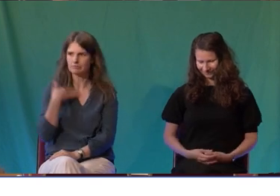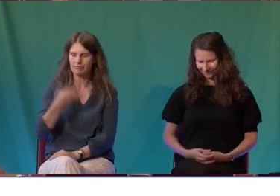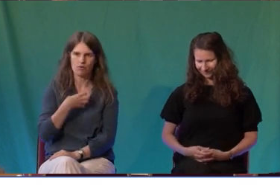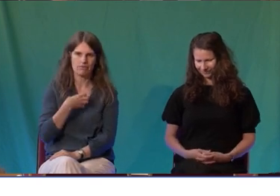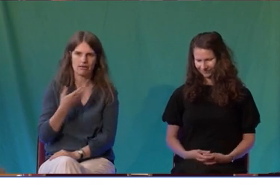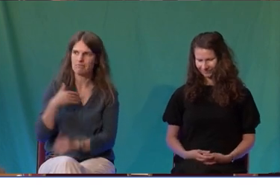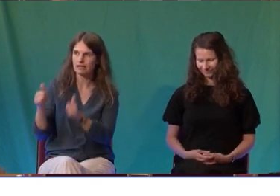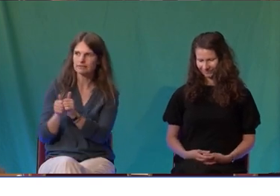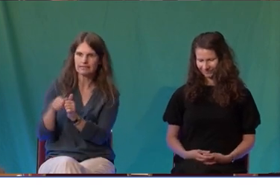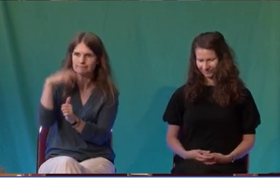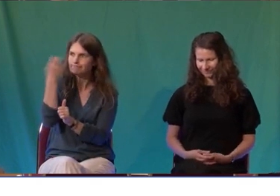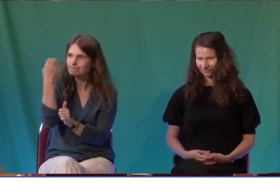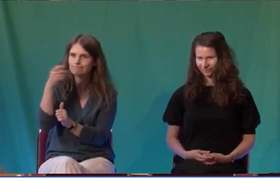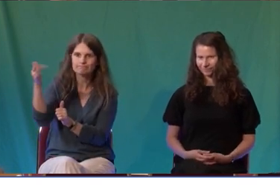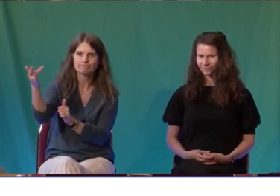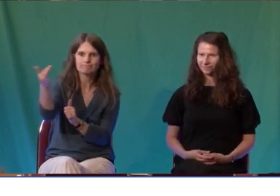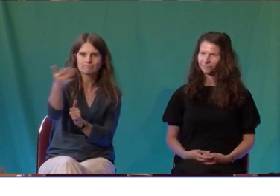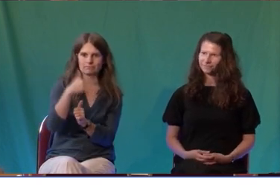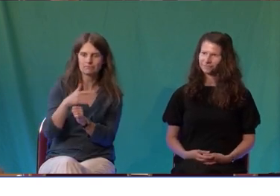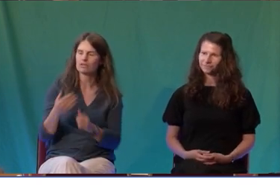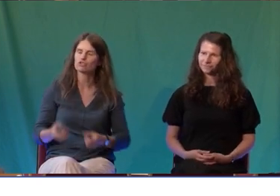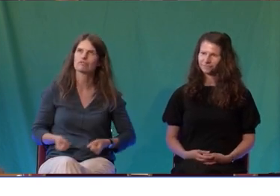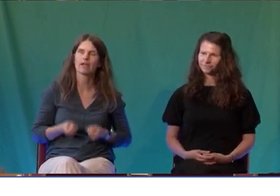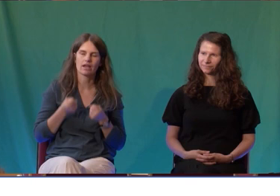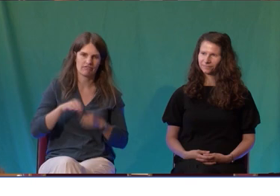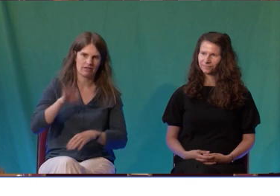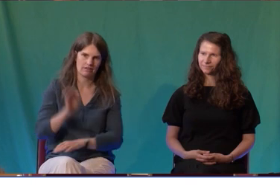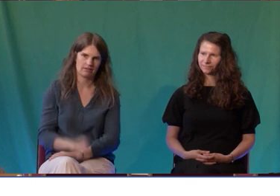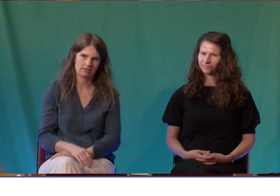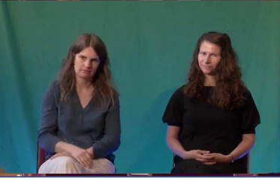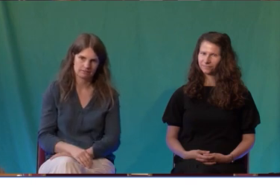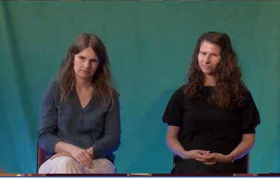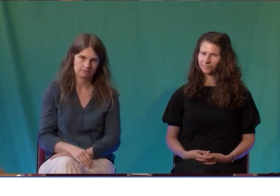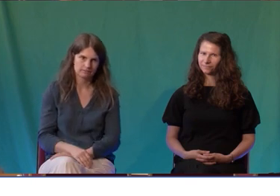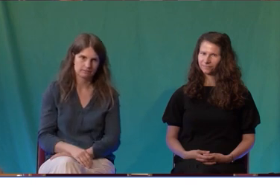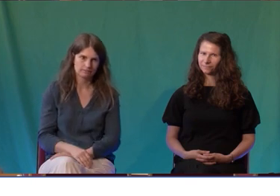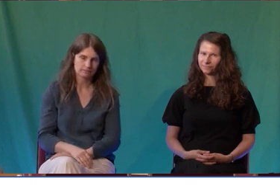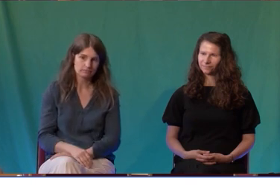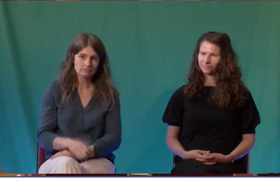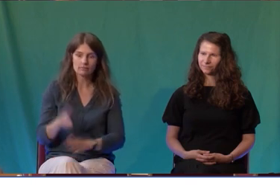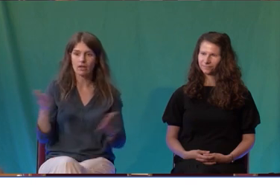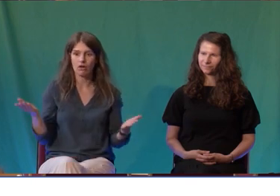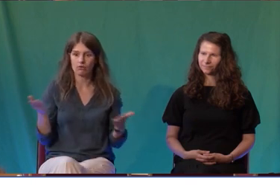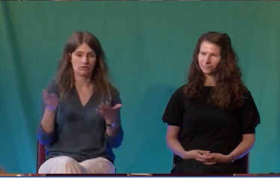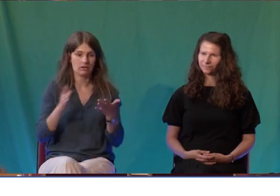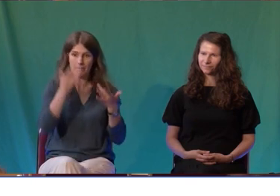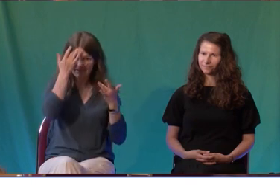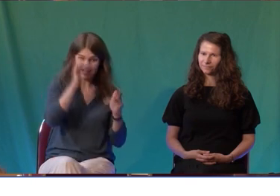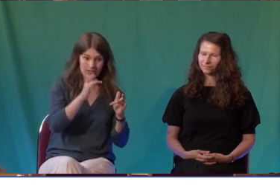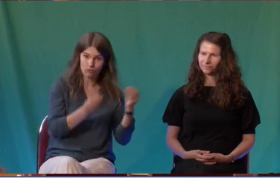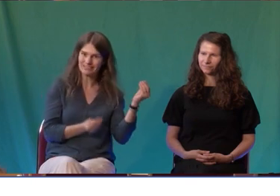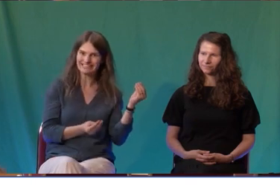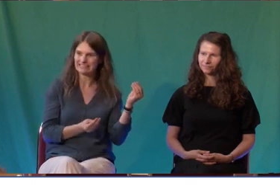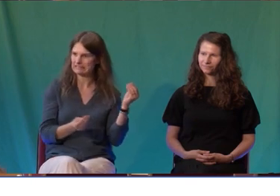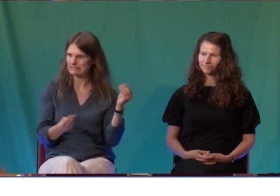Problem ist Assistenten können werden schwer gefunden im Zusammenhang mit mit der Bewilligung manchmal sucht man